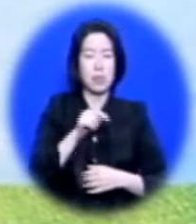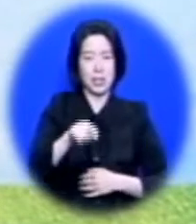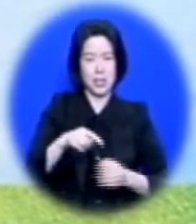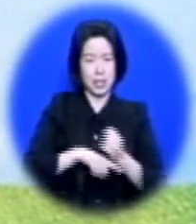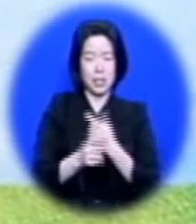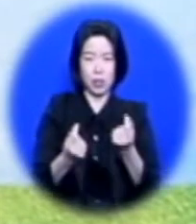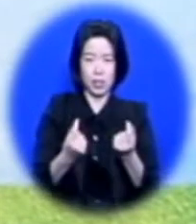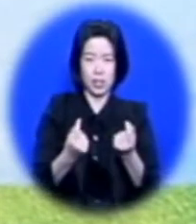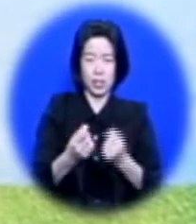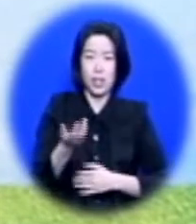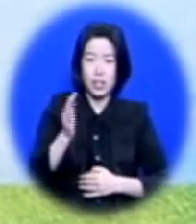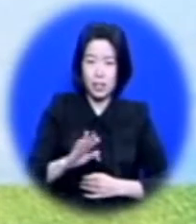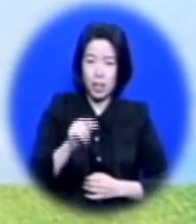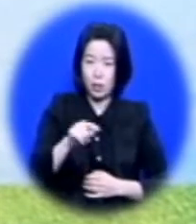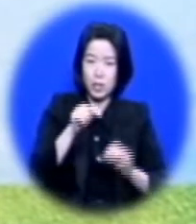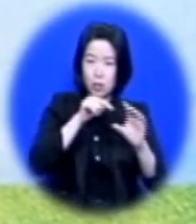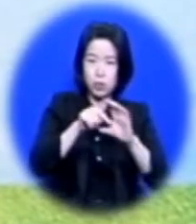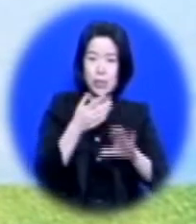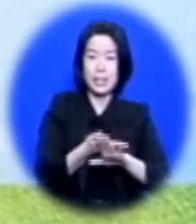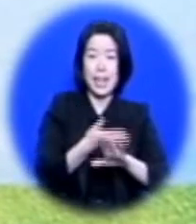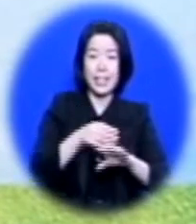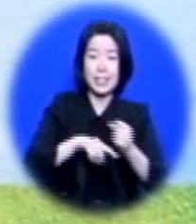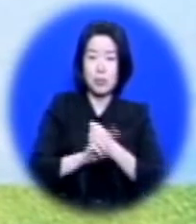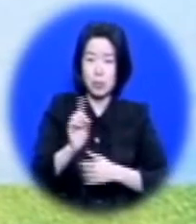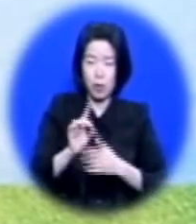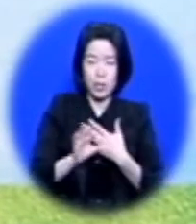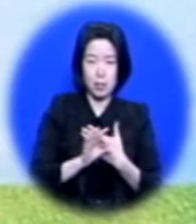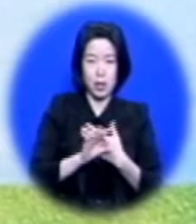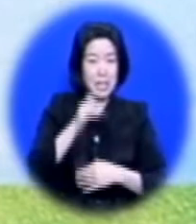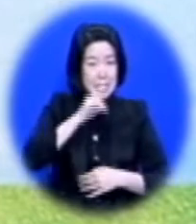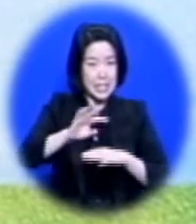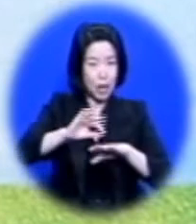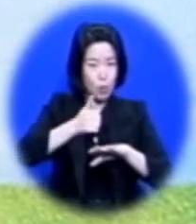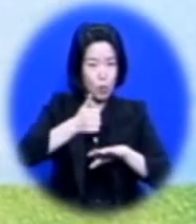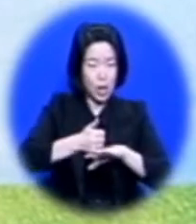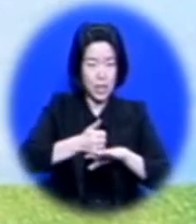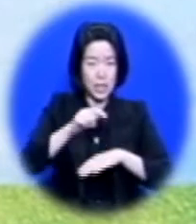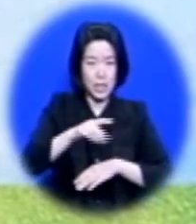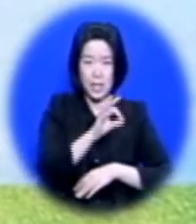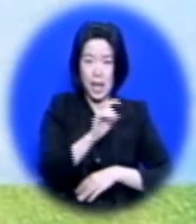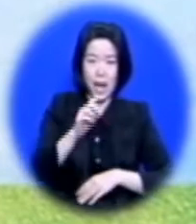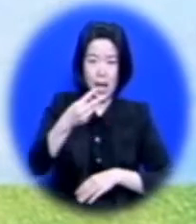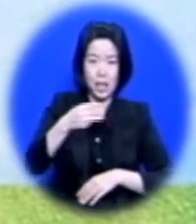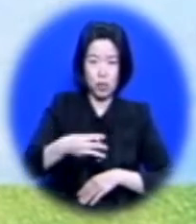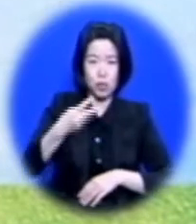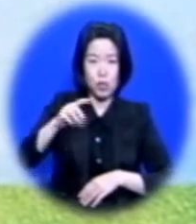또 다른 의미가 있는데 그것은 사울이 이아 블랑 에